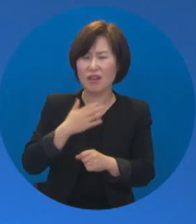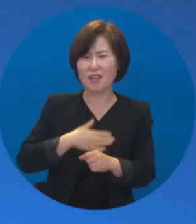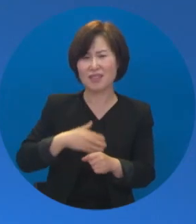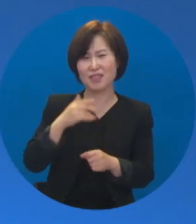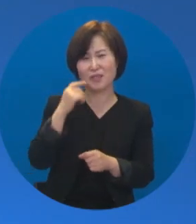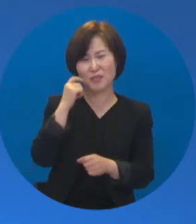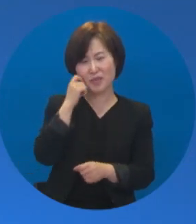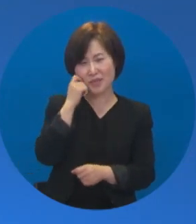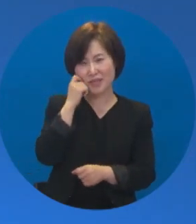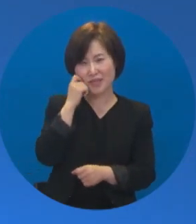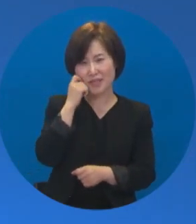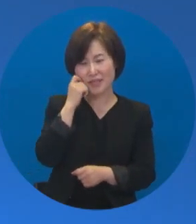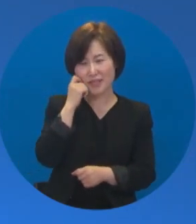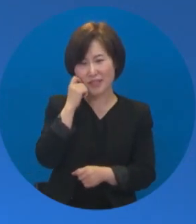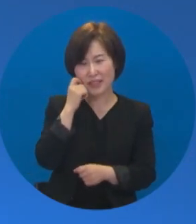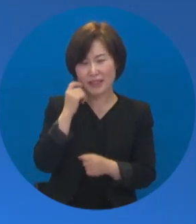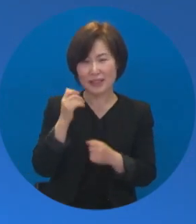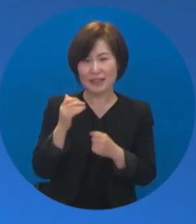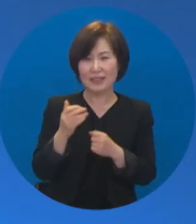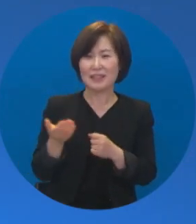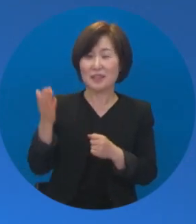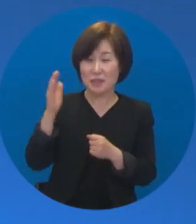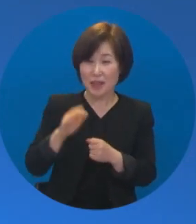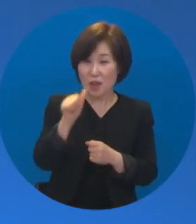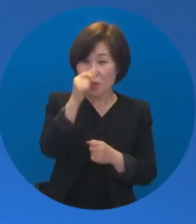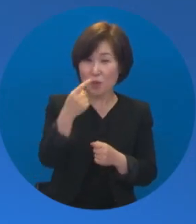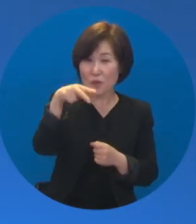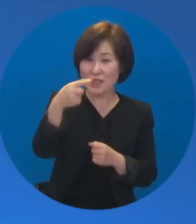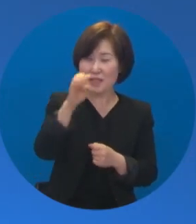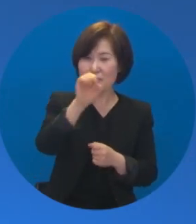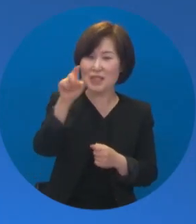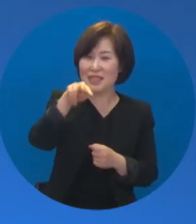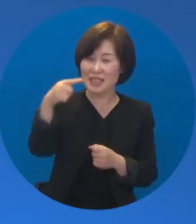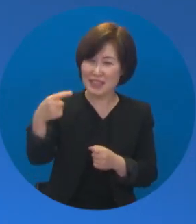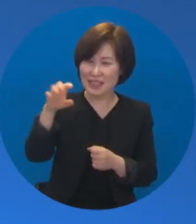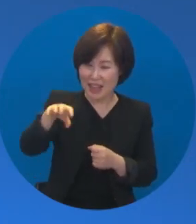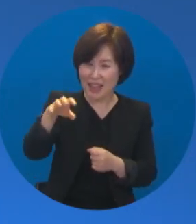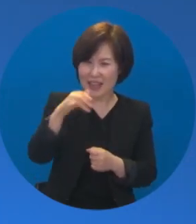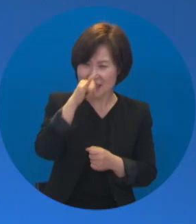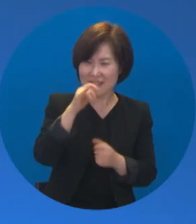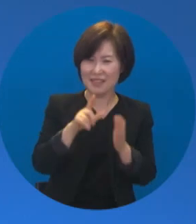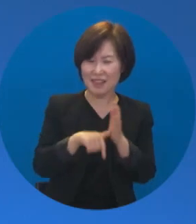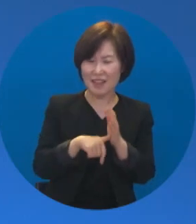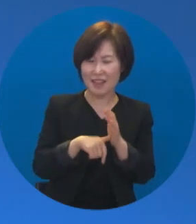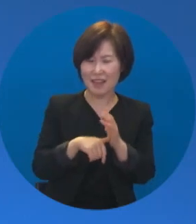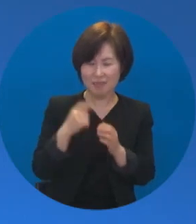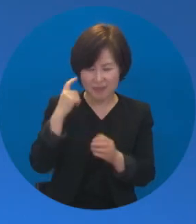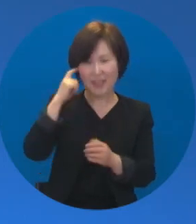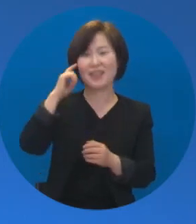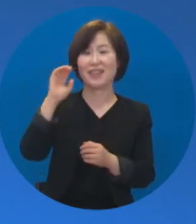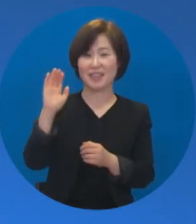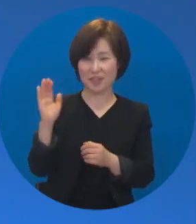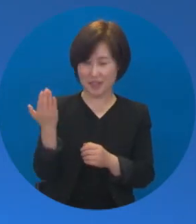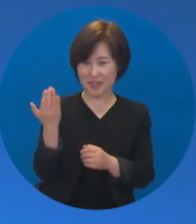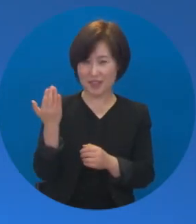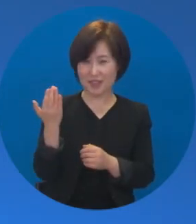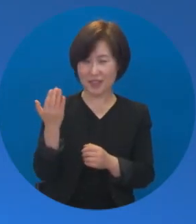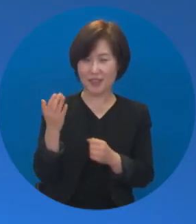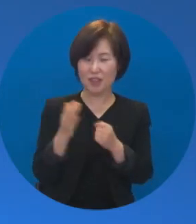그것을 주님이 호스피스에 있을 때 가르쳐 주셨어요. 그래서 이 찬양의 가사에 보면 새로 만든 2절